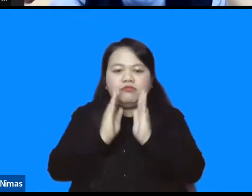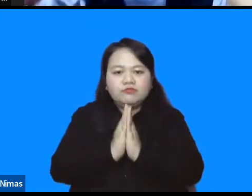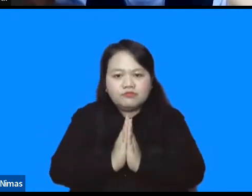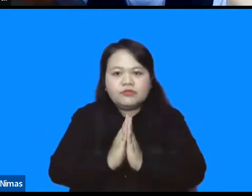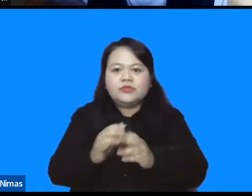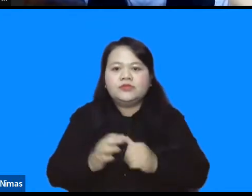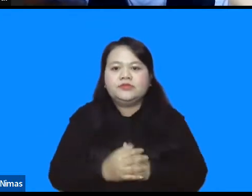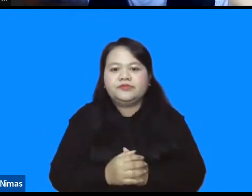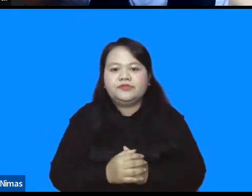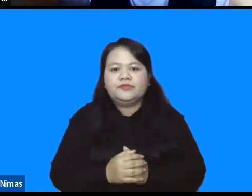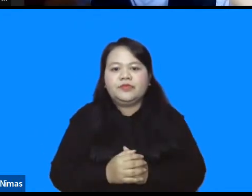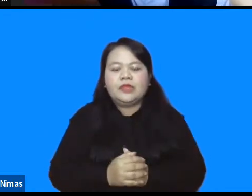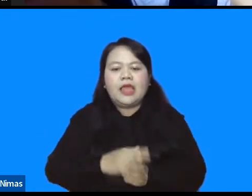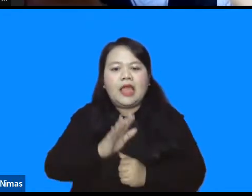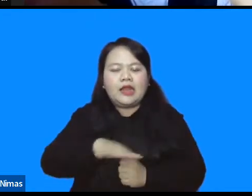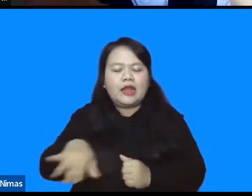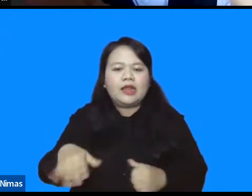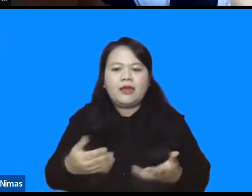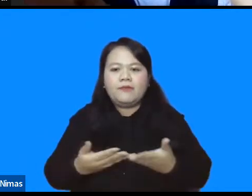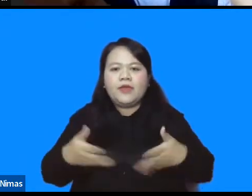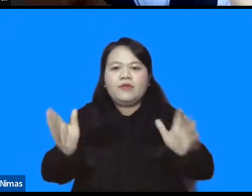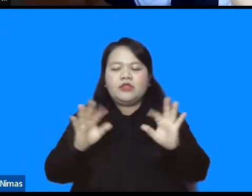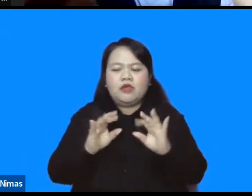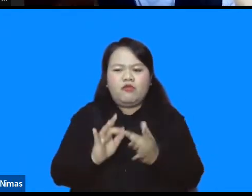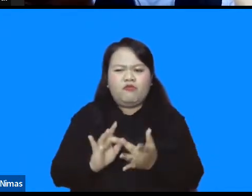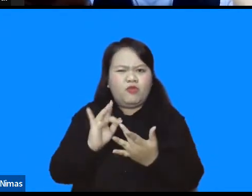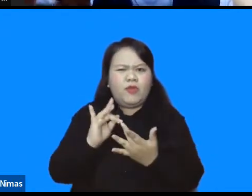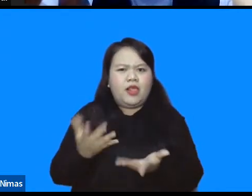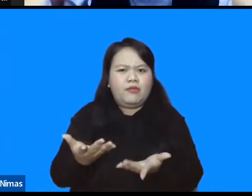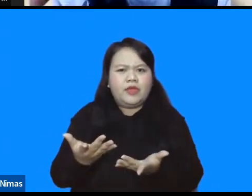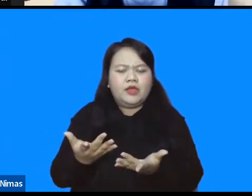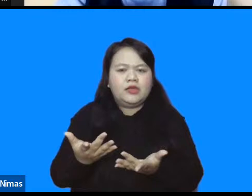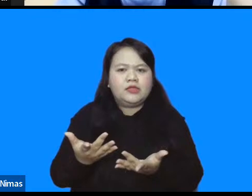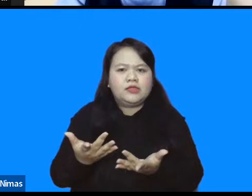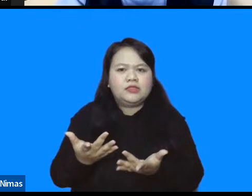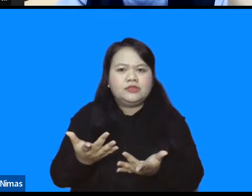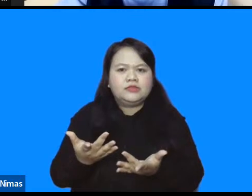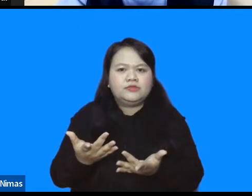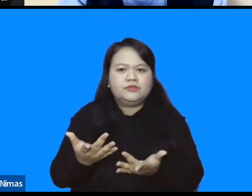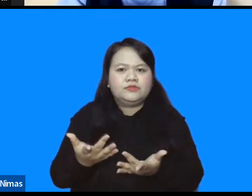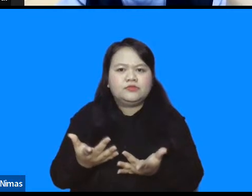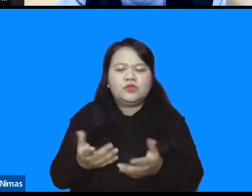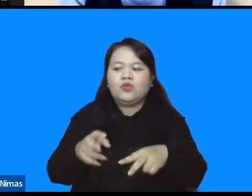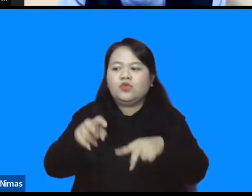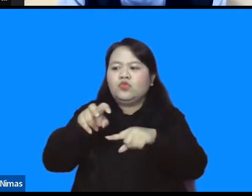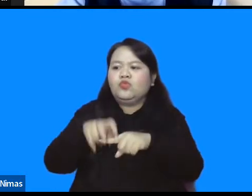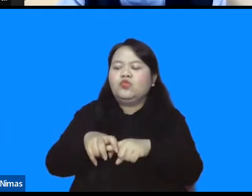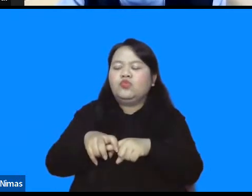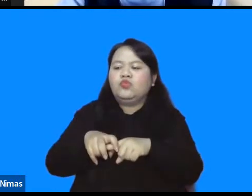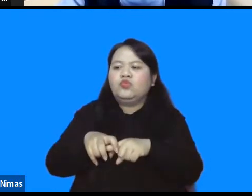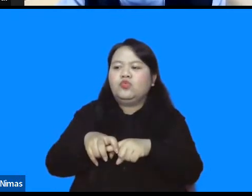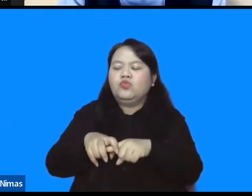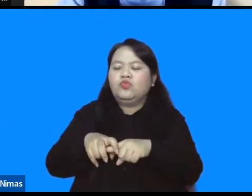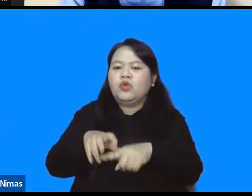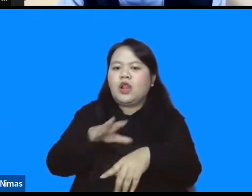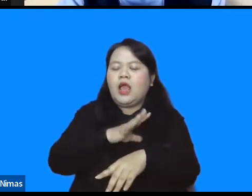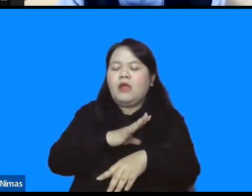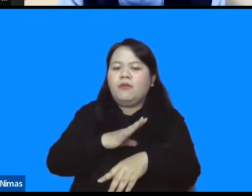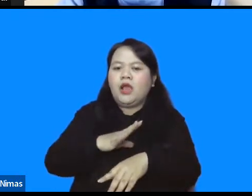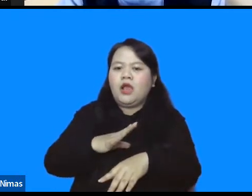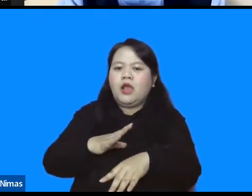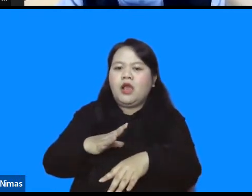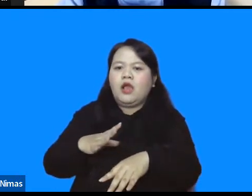itu anak lebih leluasa. Beda kalau di formal itu tadi duduk berlama-lama ya berjam-jam gitu